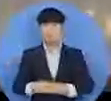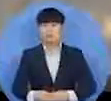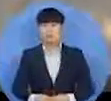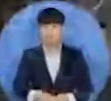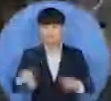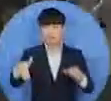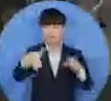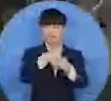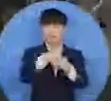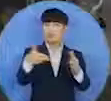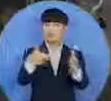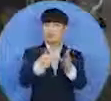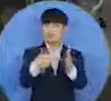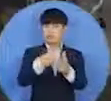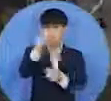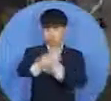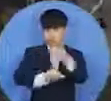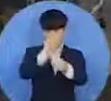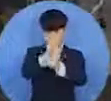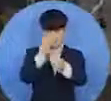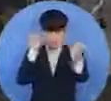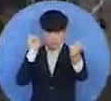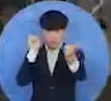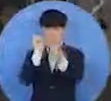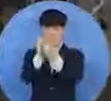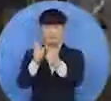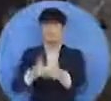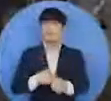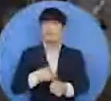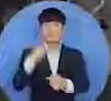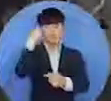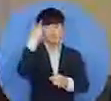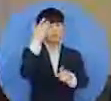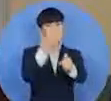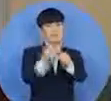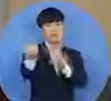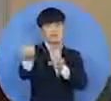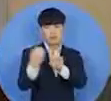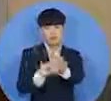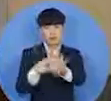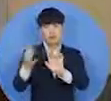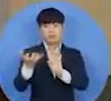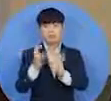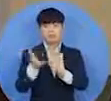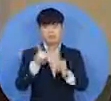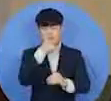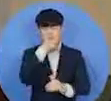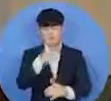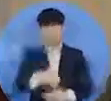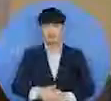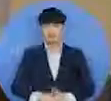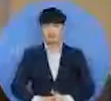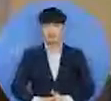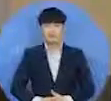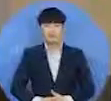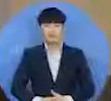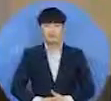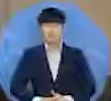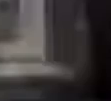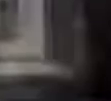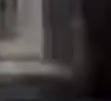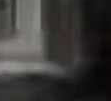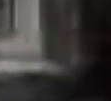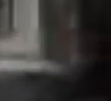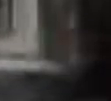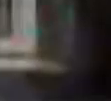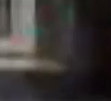가졌습니다. 문화재단이 5주년을 맞아 천안의 문화지도 어떻게 그려갈 것인가라는 심포지엄을 열었습니다.